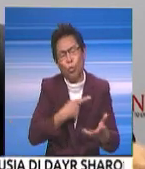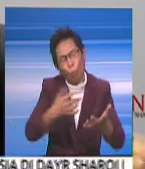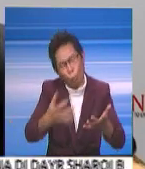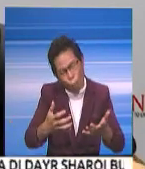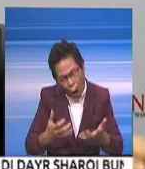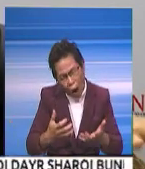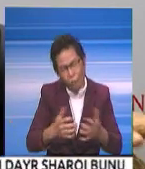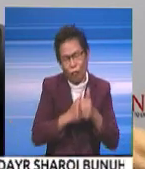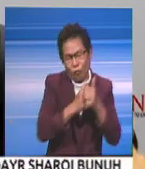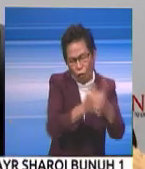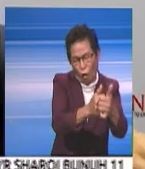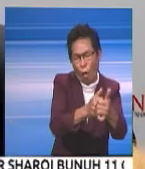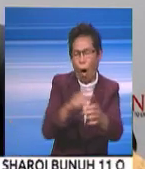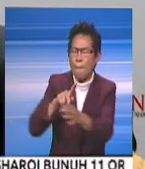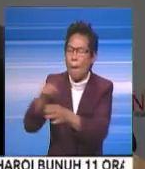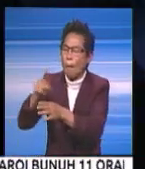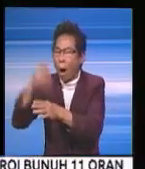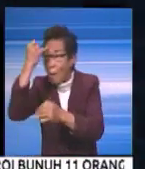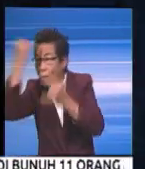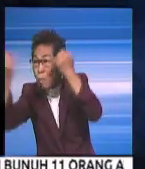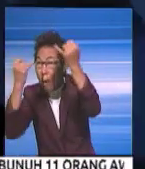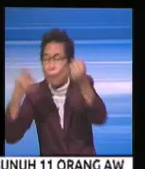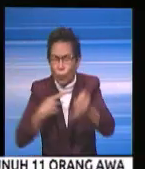go according to expert views.